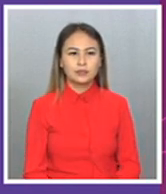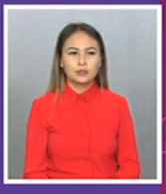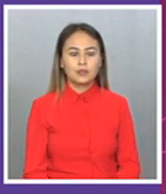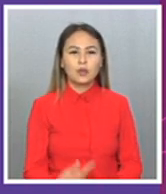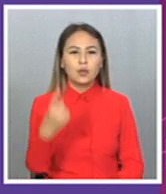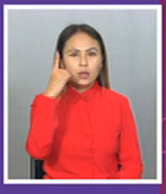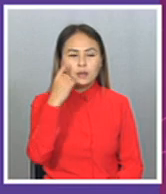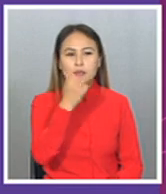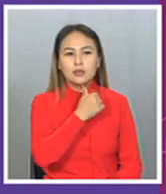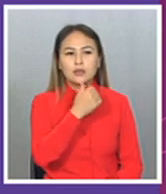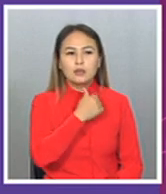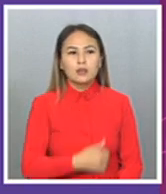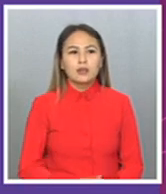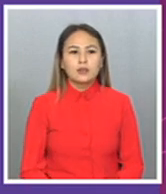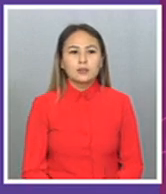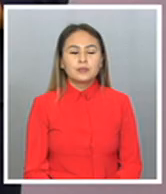Ойланыңдаршы?